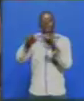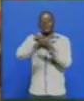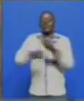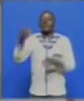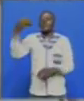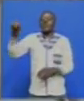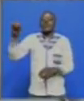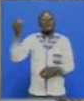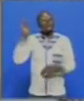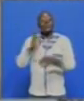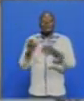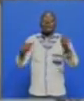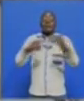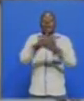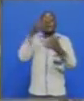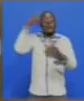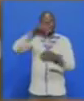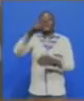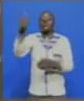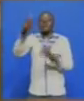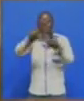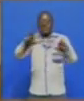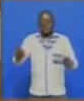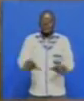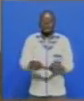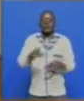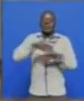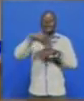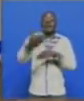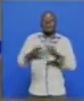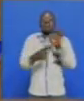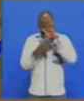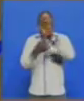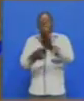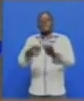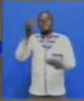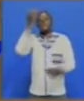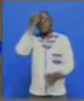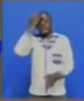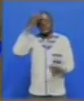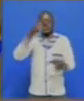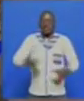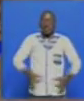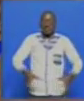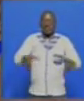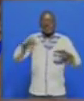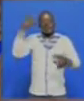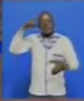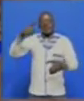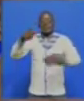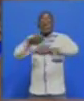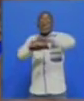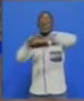autres régions comme le football, comme le cyclisme. Après avoir montré leur talent sur le champ du tir, les jarchers de la région